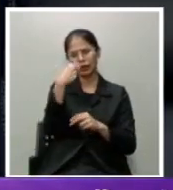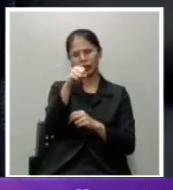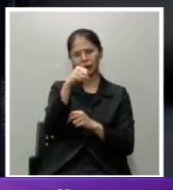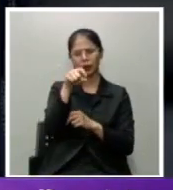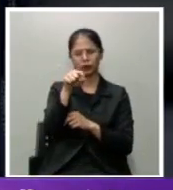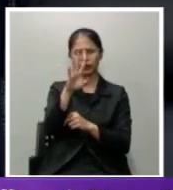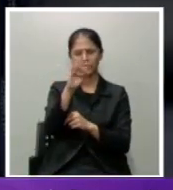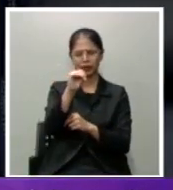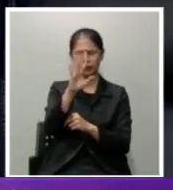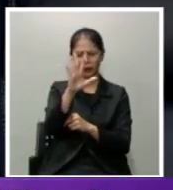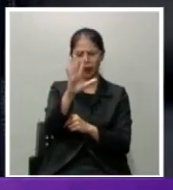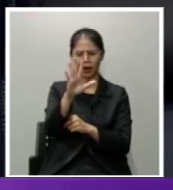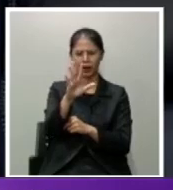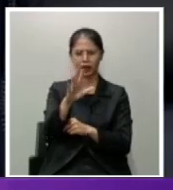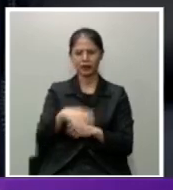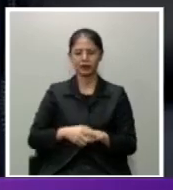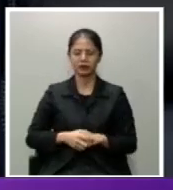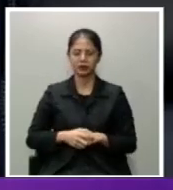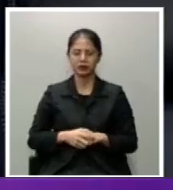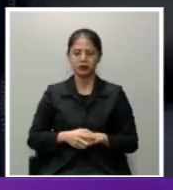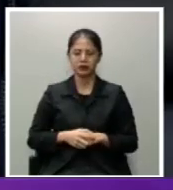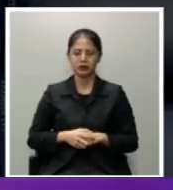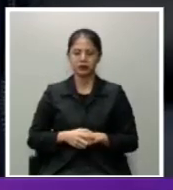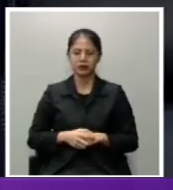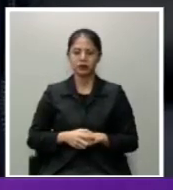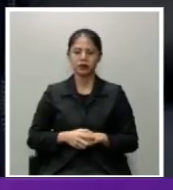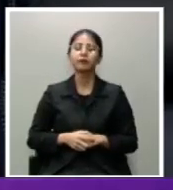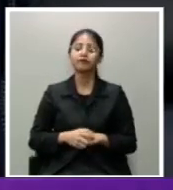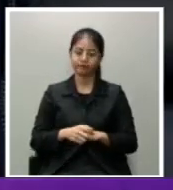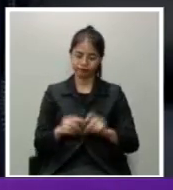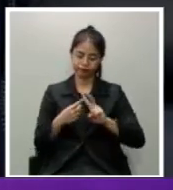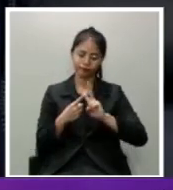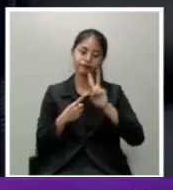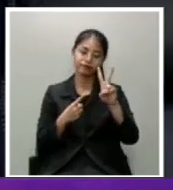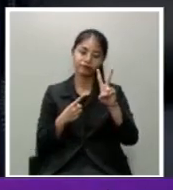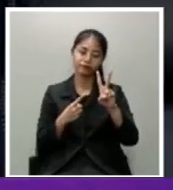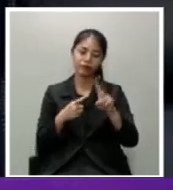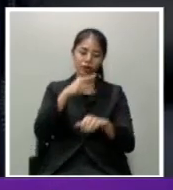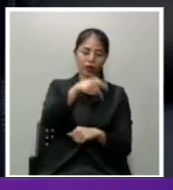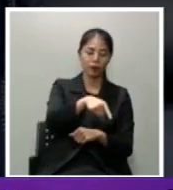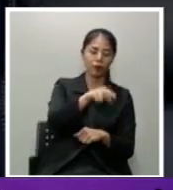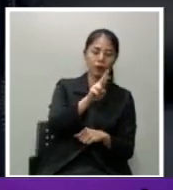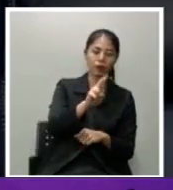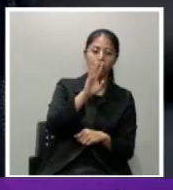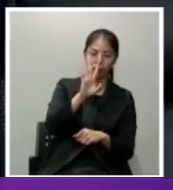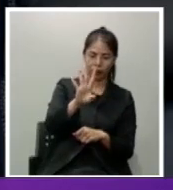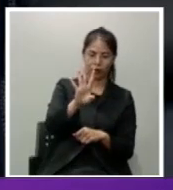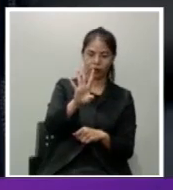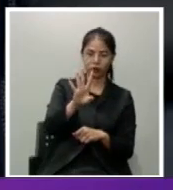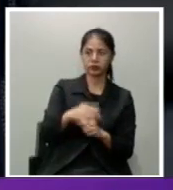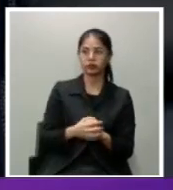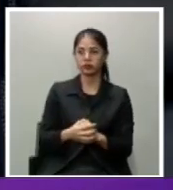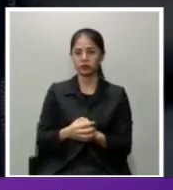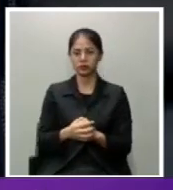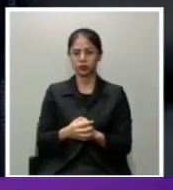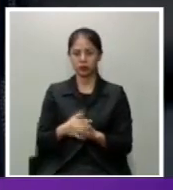เนี่ยแต่ไปได้เร็วแล้วครับเรื่องที่สองเรื่องการแก้พรบ.ศุลกากรซึ่งความจริ